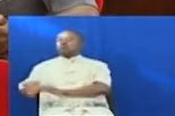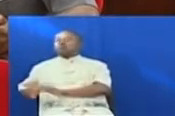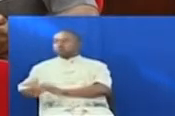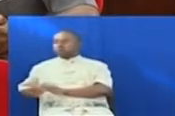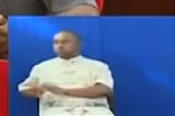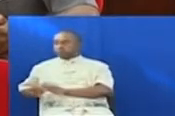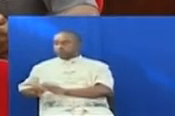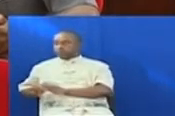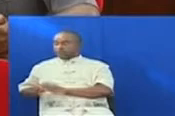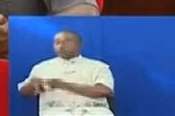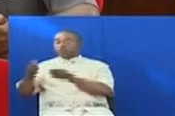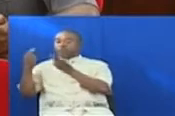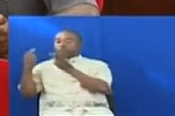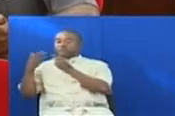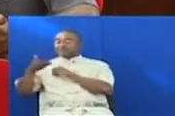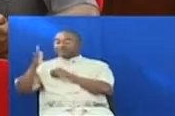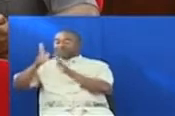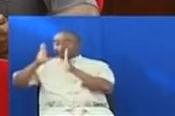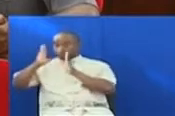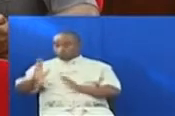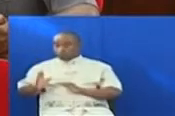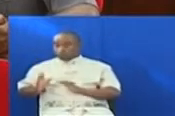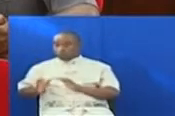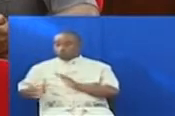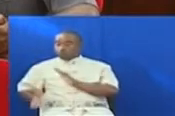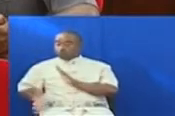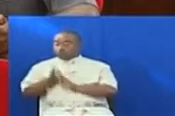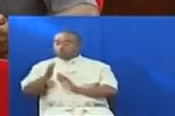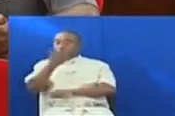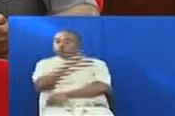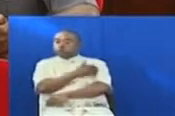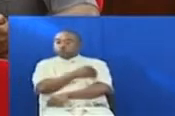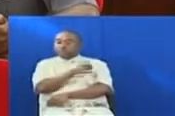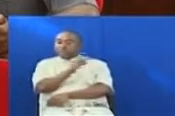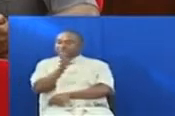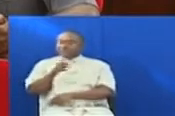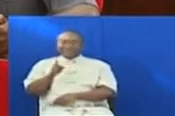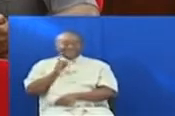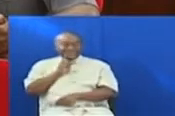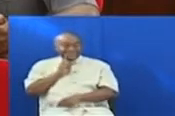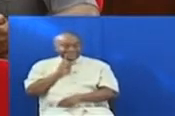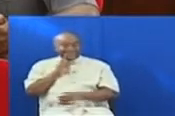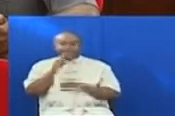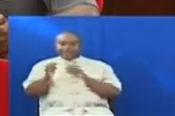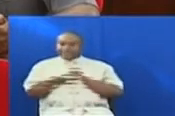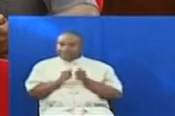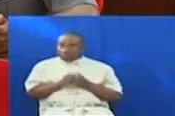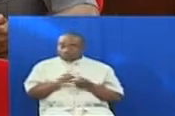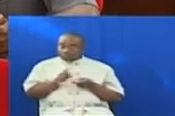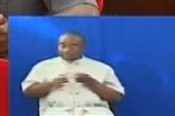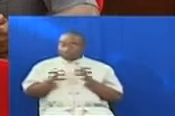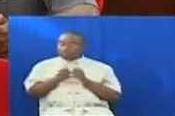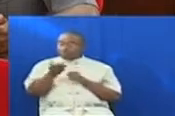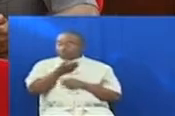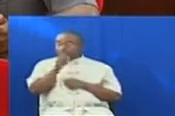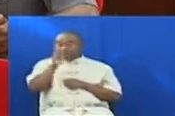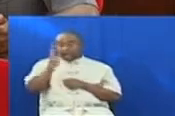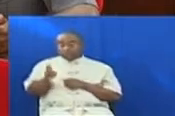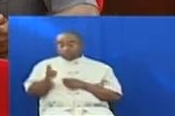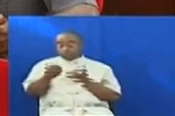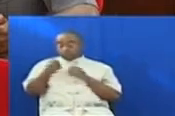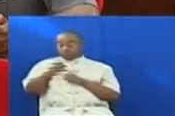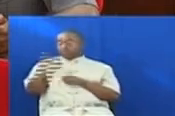majukumu serikali kuu kuanza kuhudumia halmashauri kwa kila jambo, hata mambo ambayo halmashauri ingeweza kufanya peke